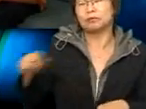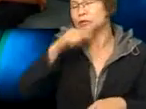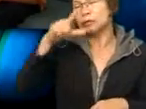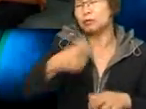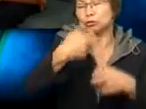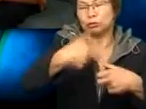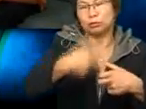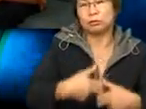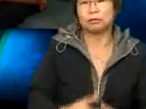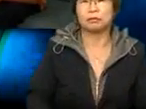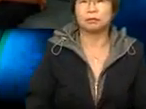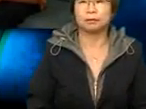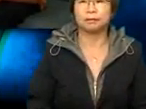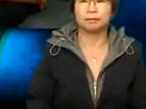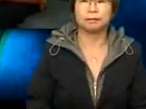payah susah-susah.